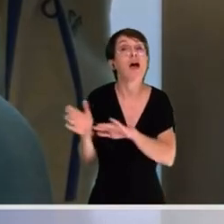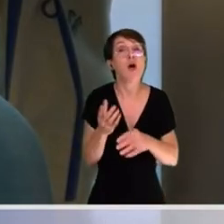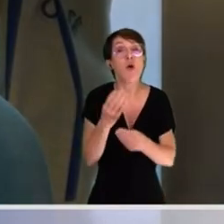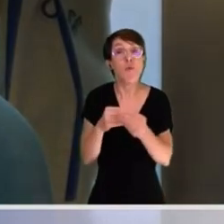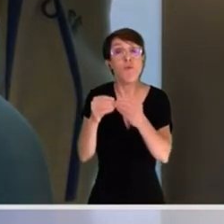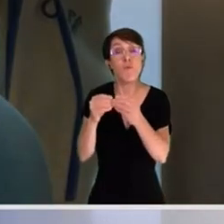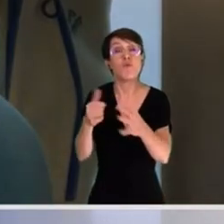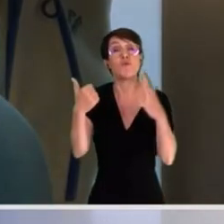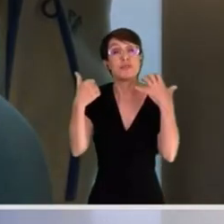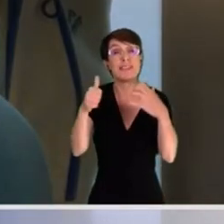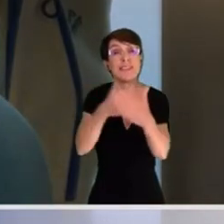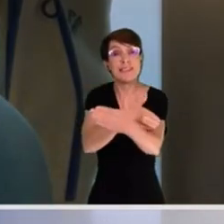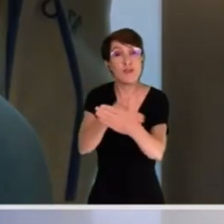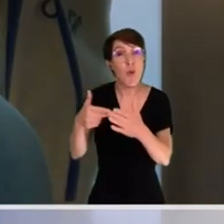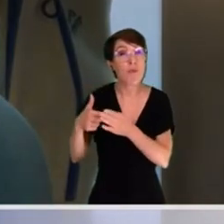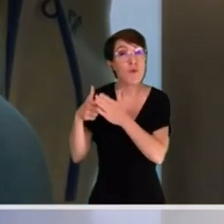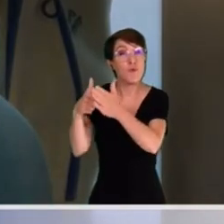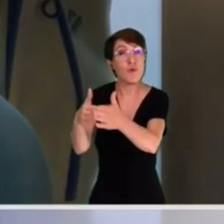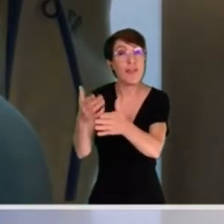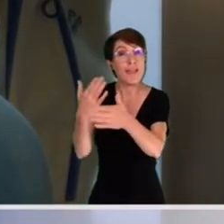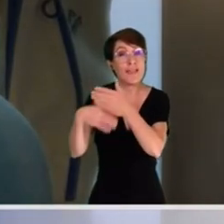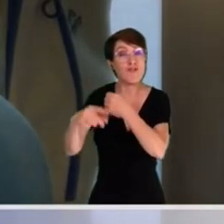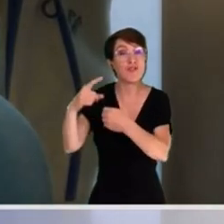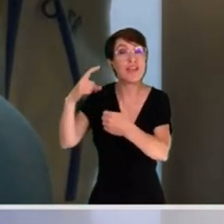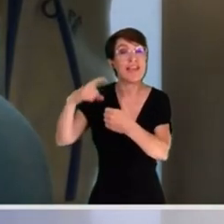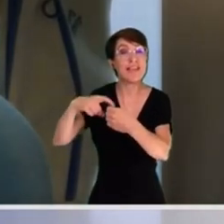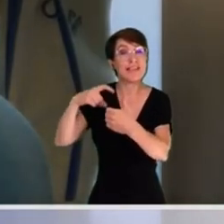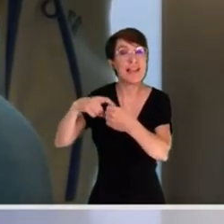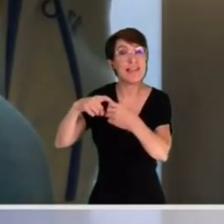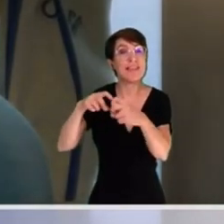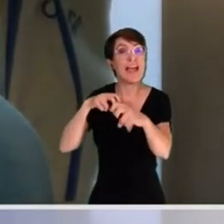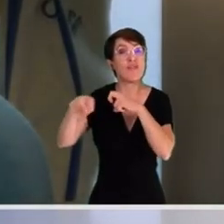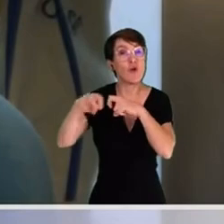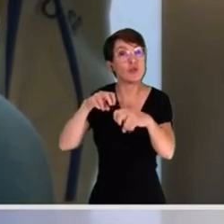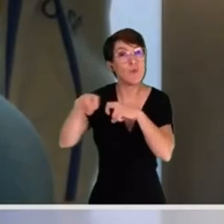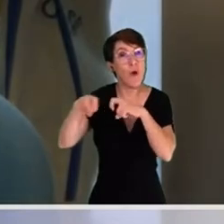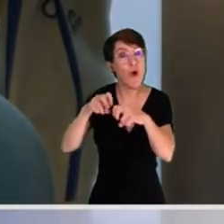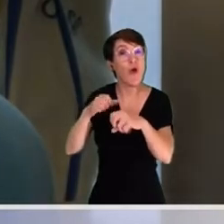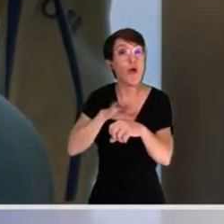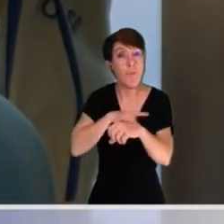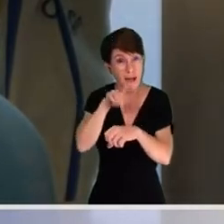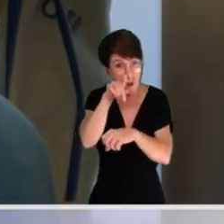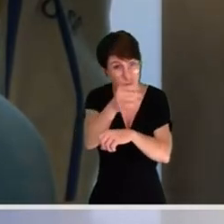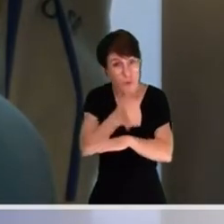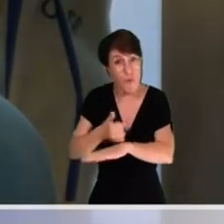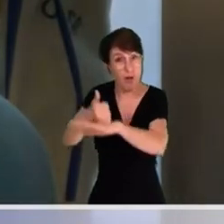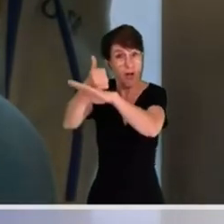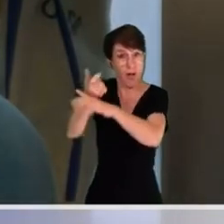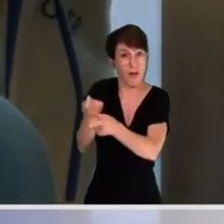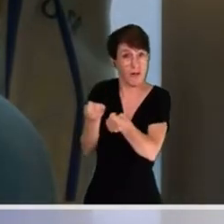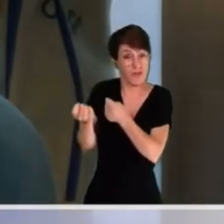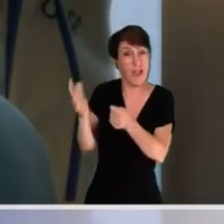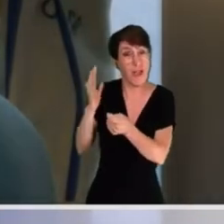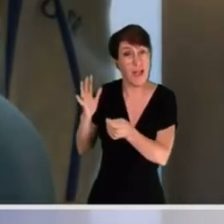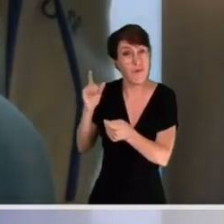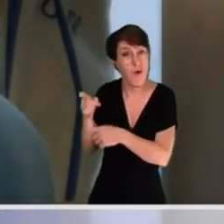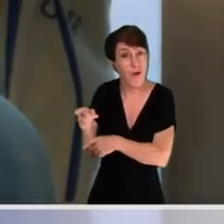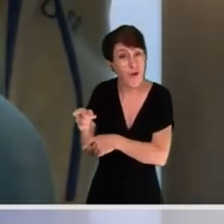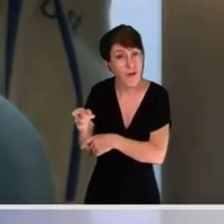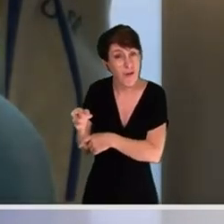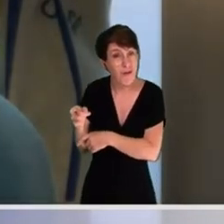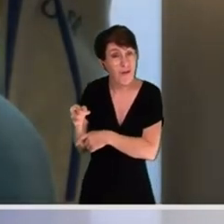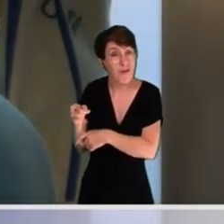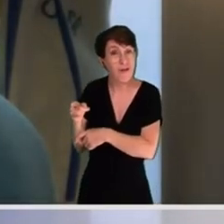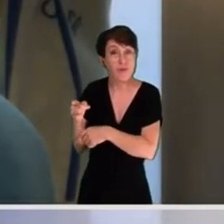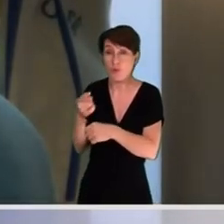600 millions de dettes laissées au syndicat des transports par votre gestion, sans avoir intégré les